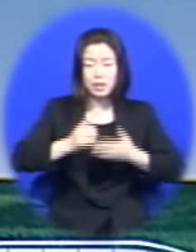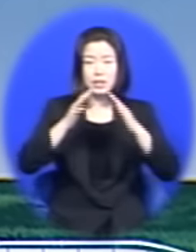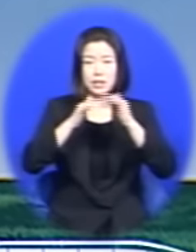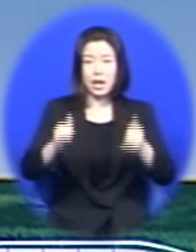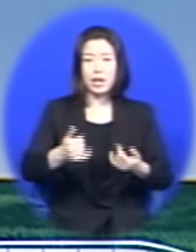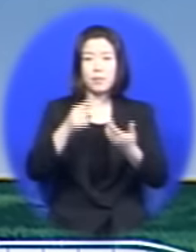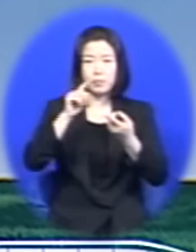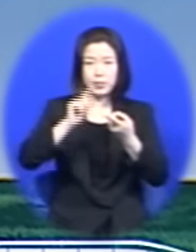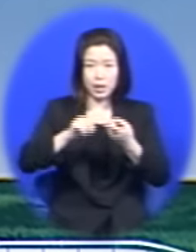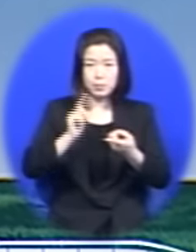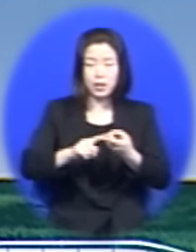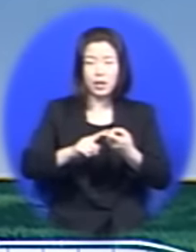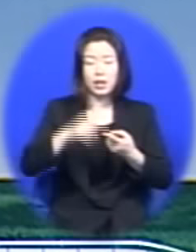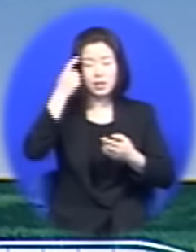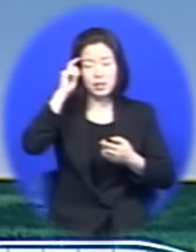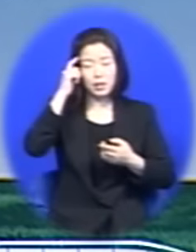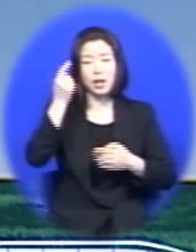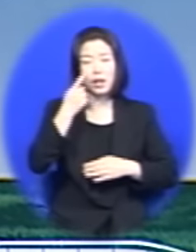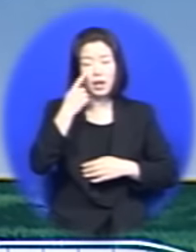생각하라.